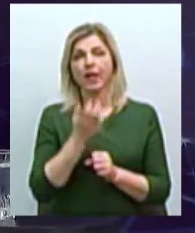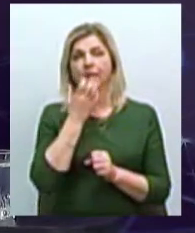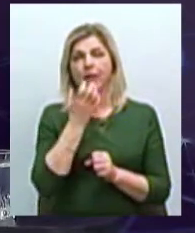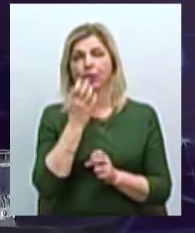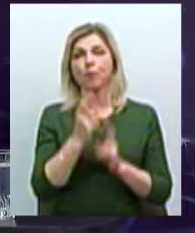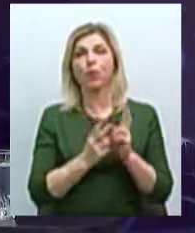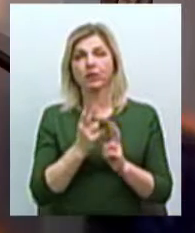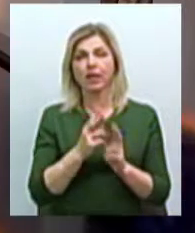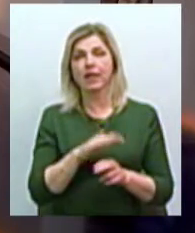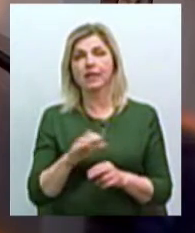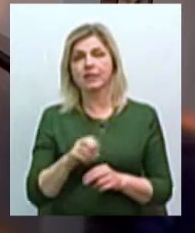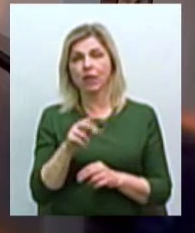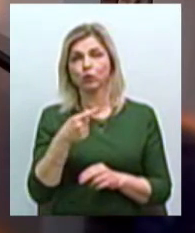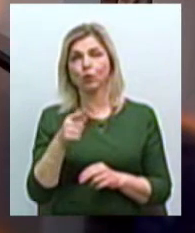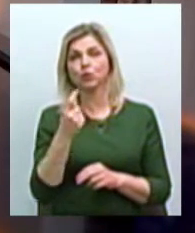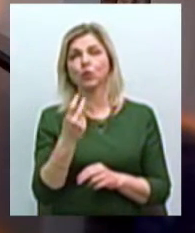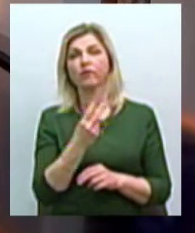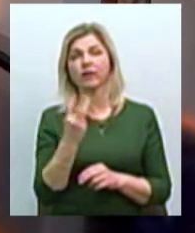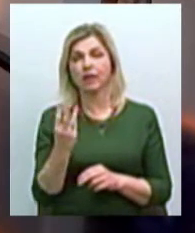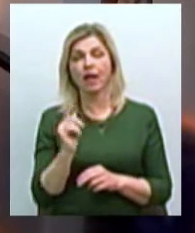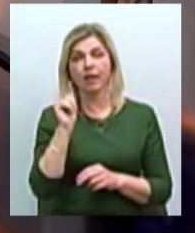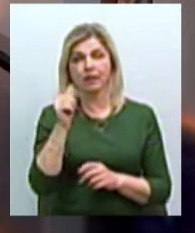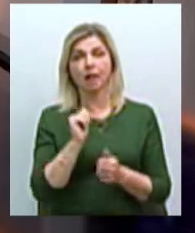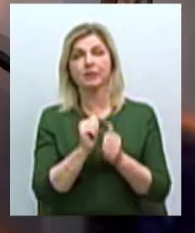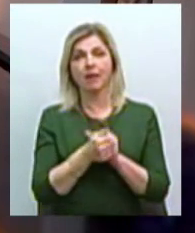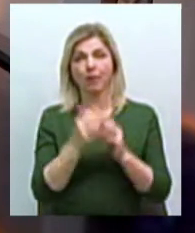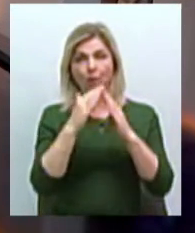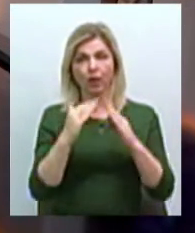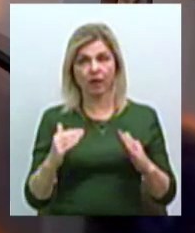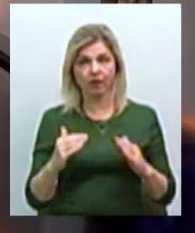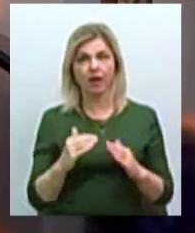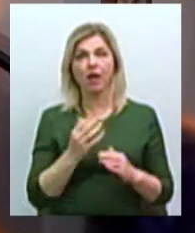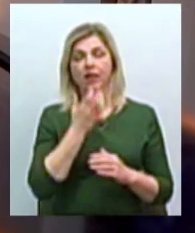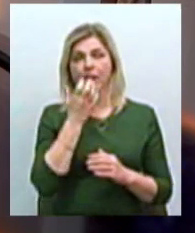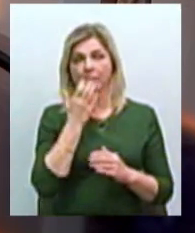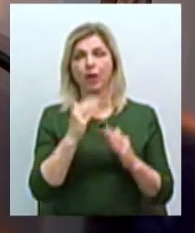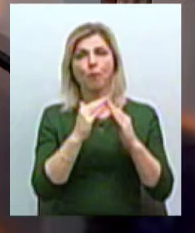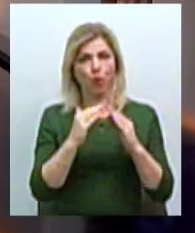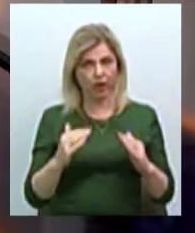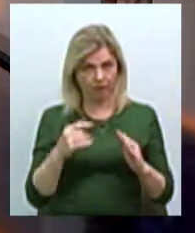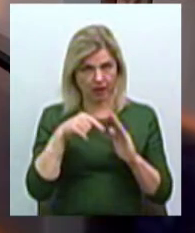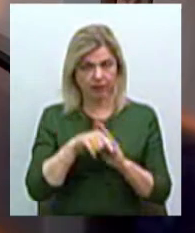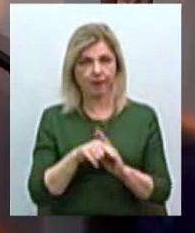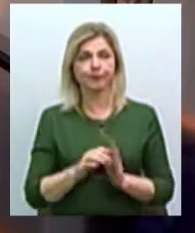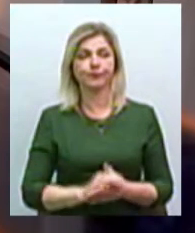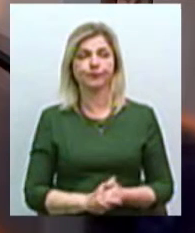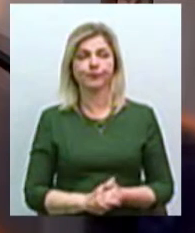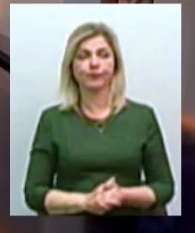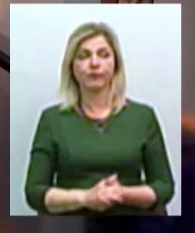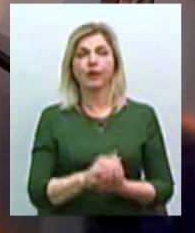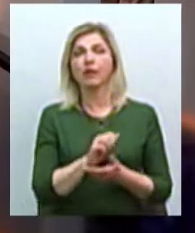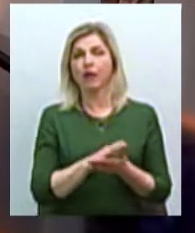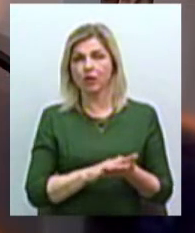термомодернізації дитячого садочку номер 123. На сьогодні там замінена покрівля, утеплена покрівля вже, і в